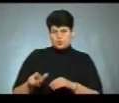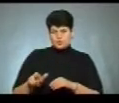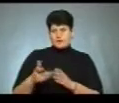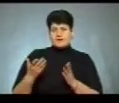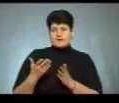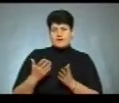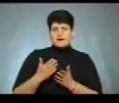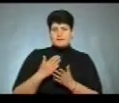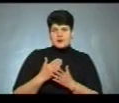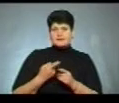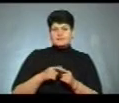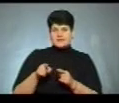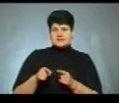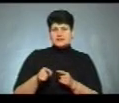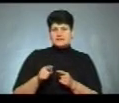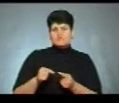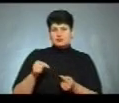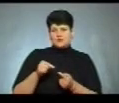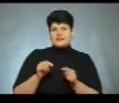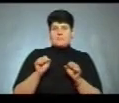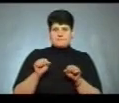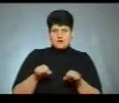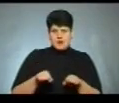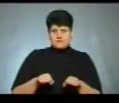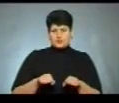яка має на це відповідні повноваження, право,